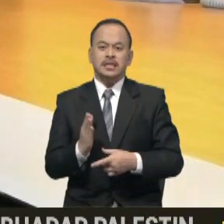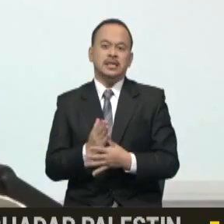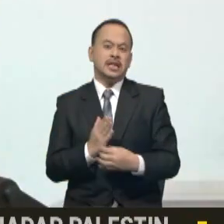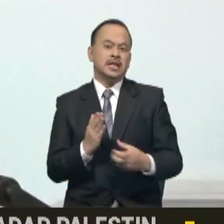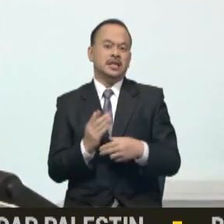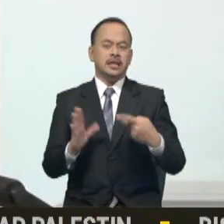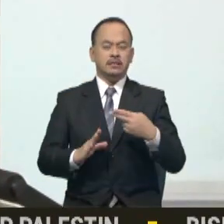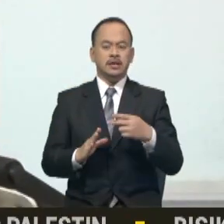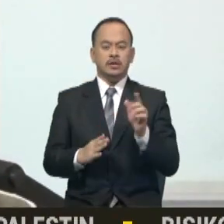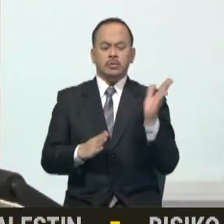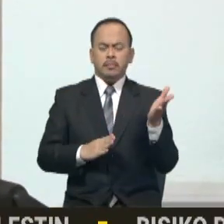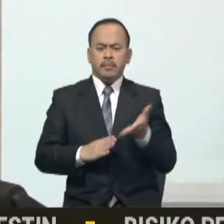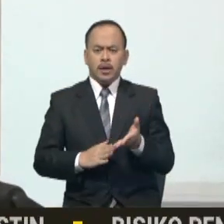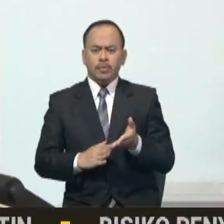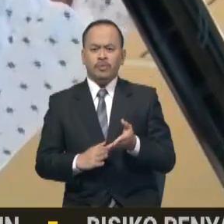separuh mempunyai kolesterol tinggi.